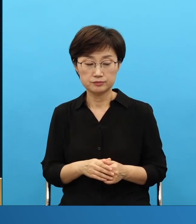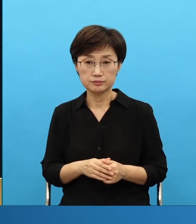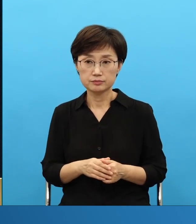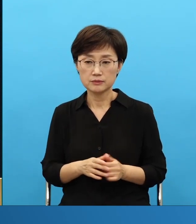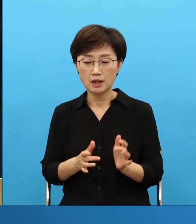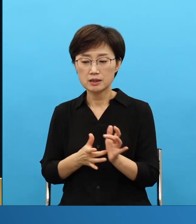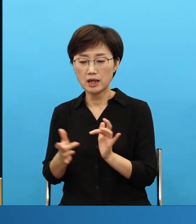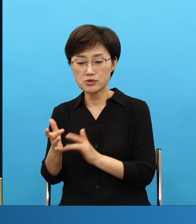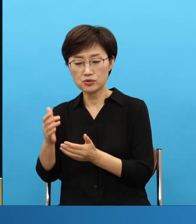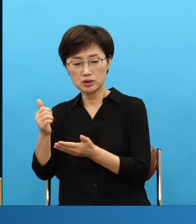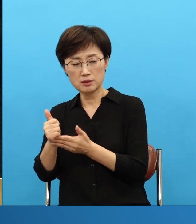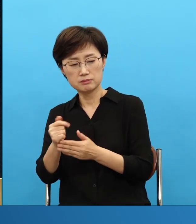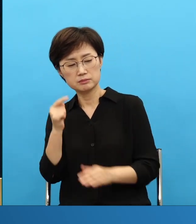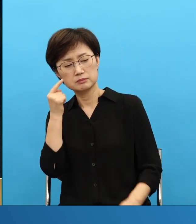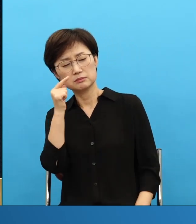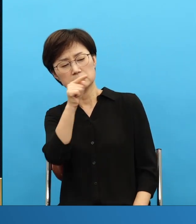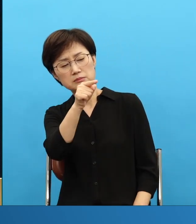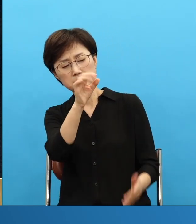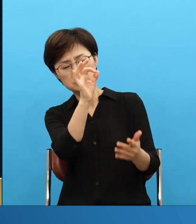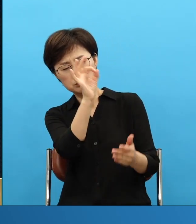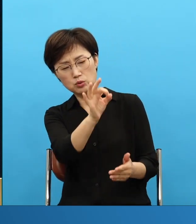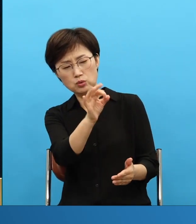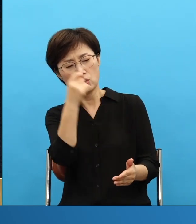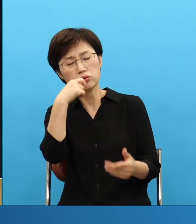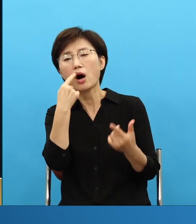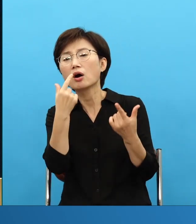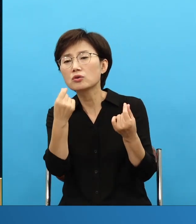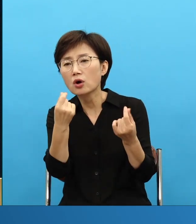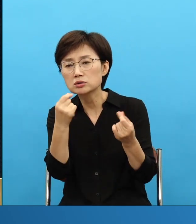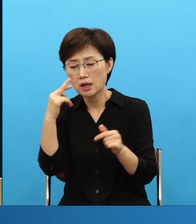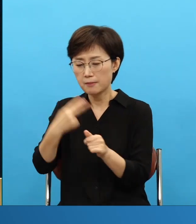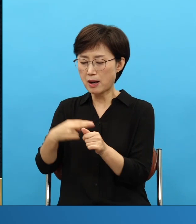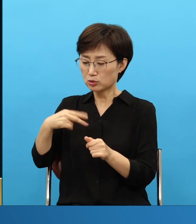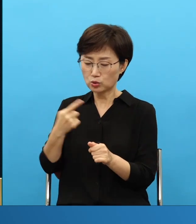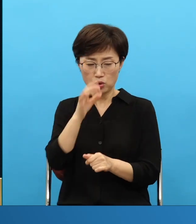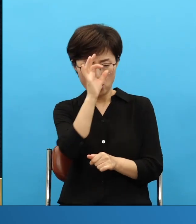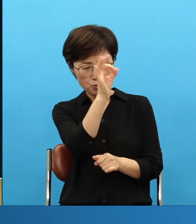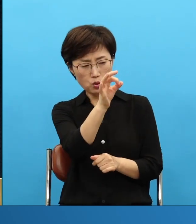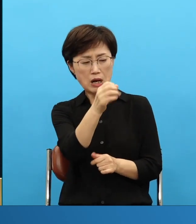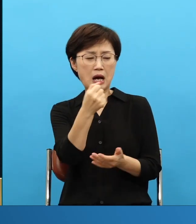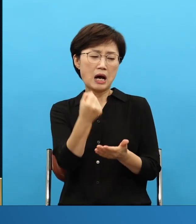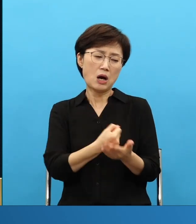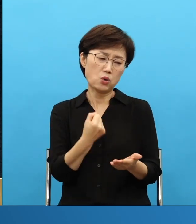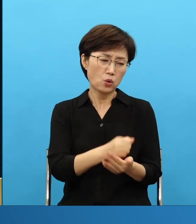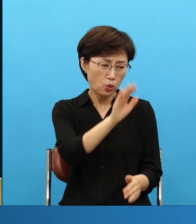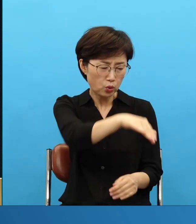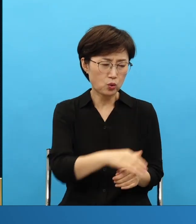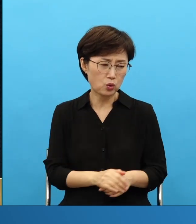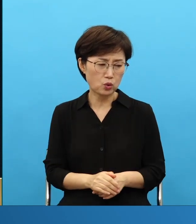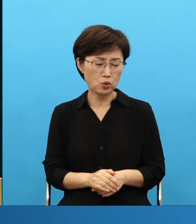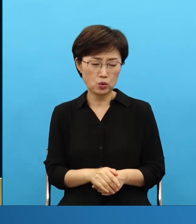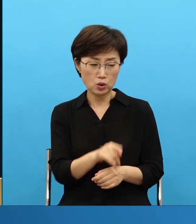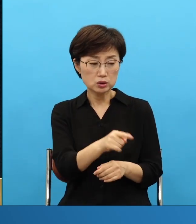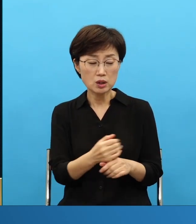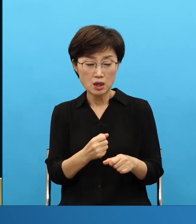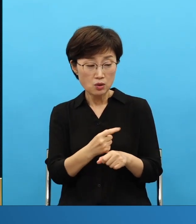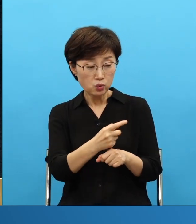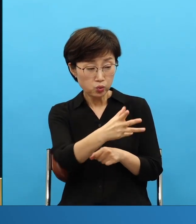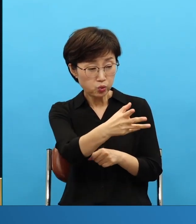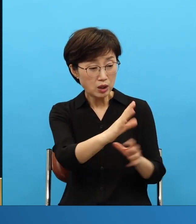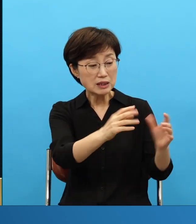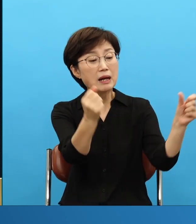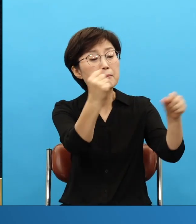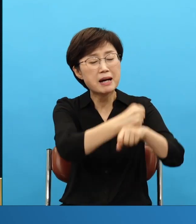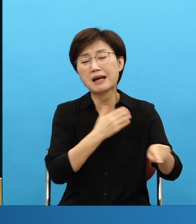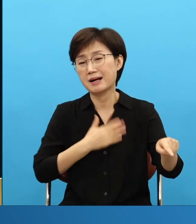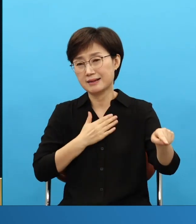간절하게 말씀하면 바울은 지금 간절한 거예요. 몇 년 후 되면 이스라엘은 무너져서 1948년까지 모든 후대들은 길거리에서